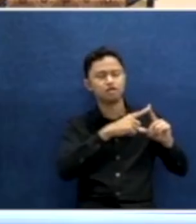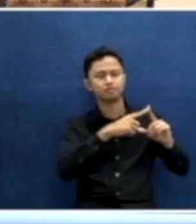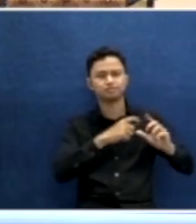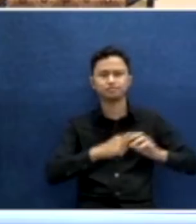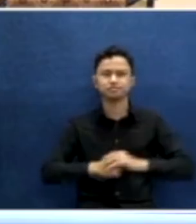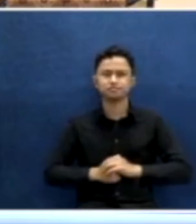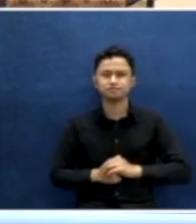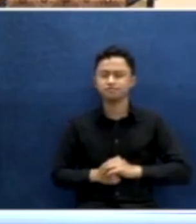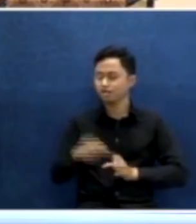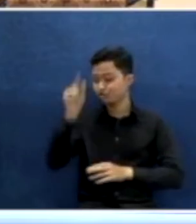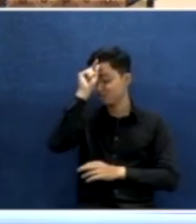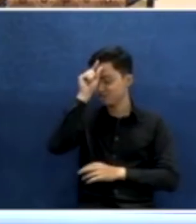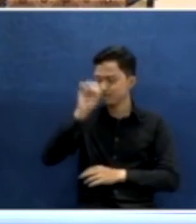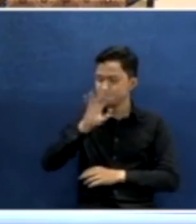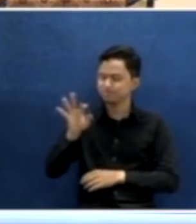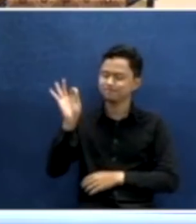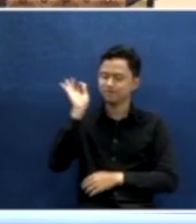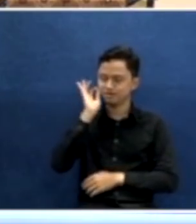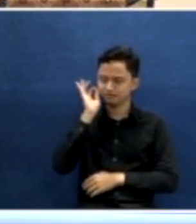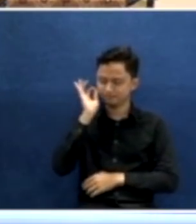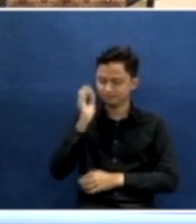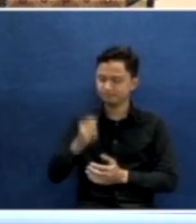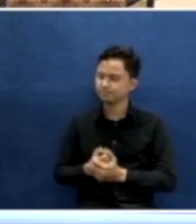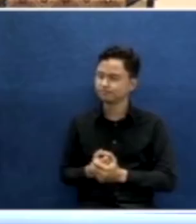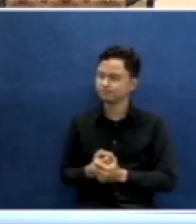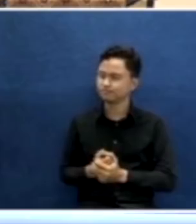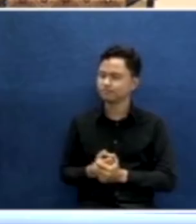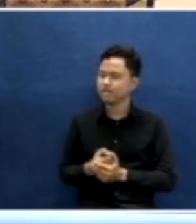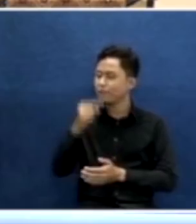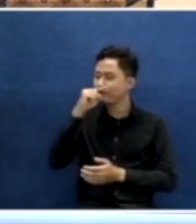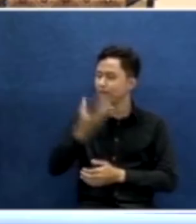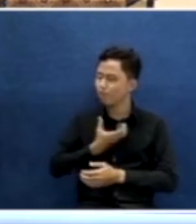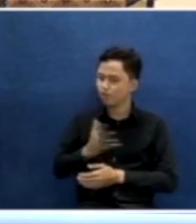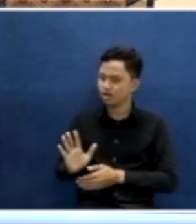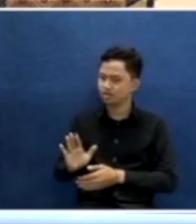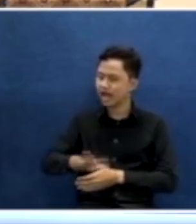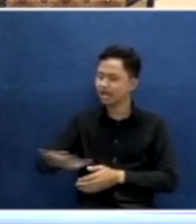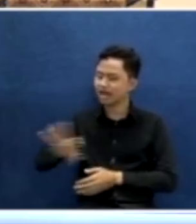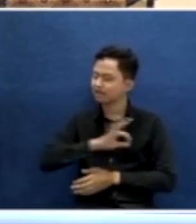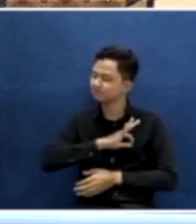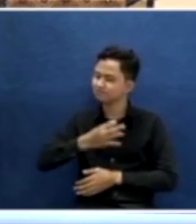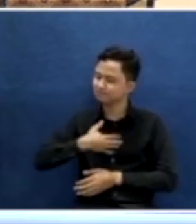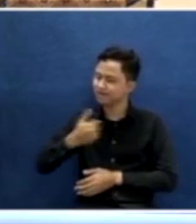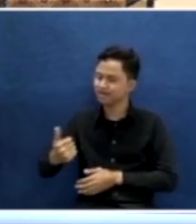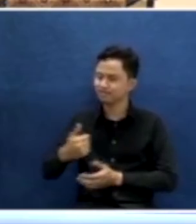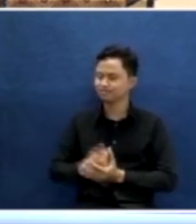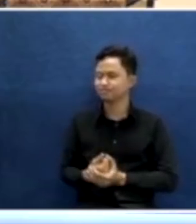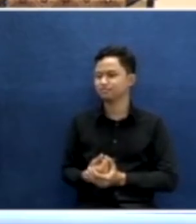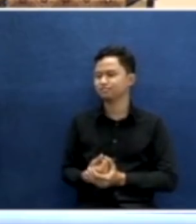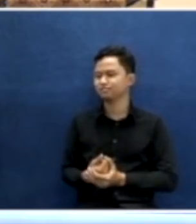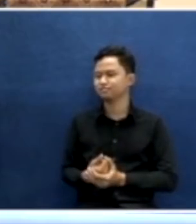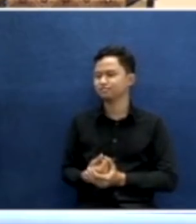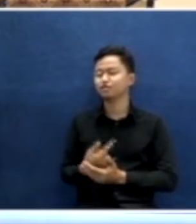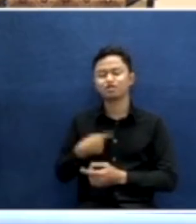hai lalu startnya berkata maaf Pak Bapak pingin enggak anaknya baik mau start hanya dibuka Bagaimana